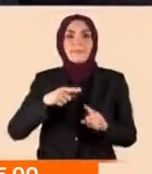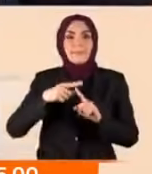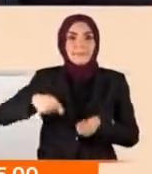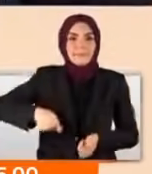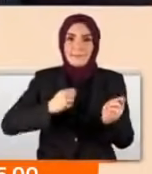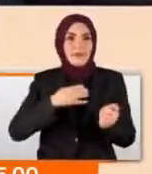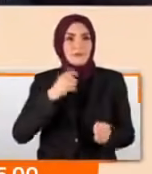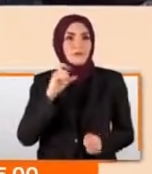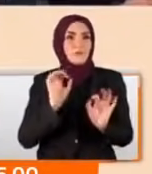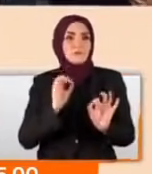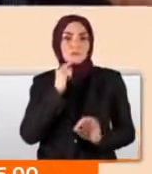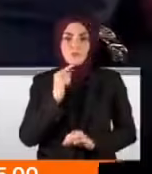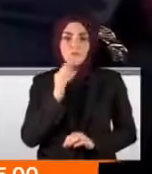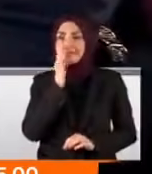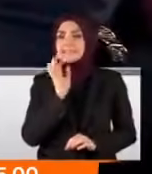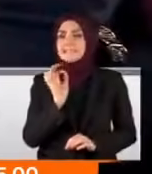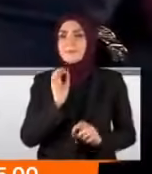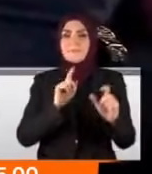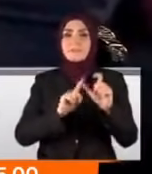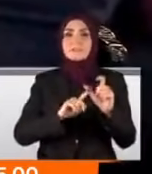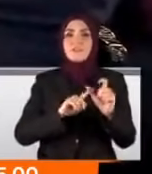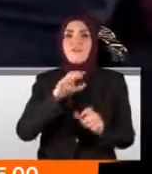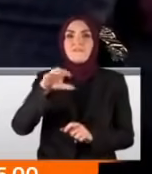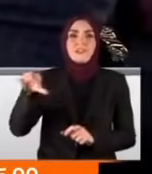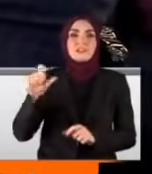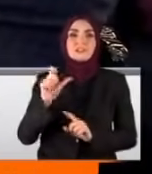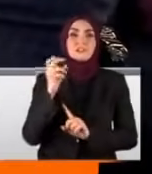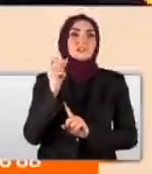çevreci? İşte bu ortada. Çevrecilik lafla olmuyor.